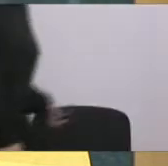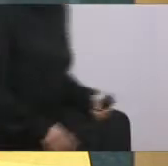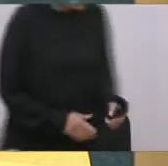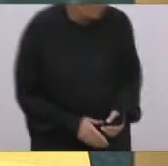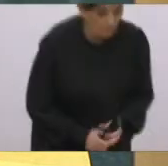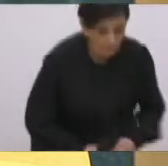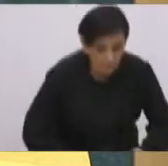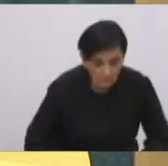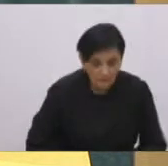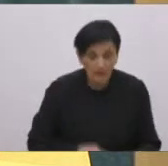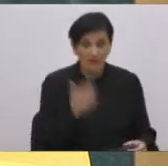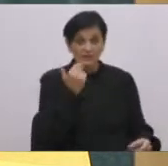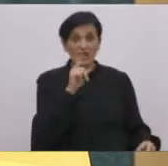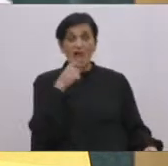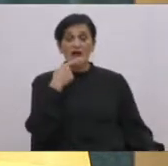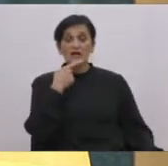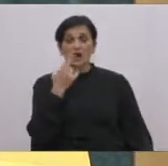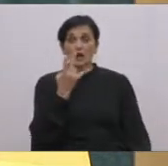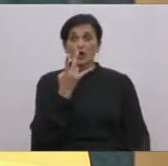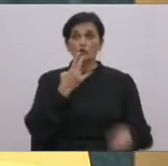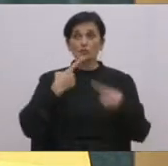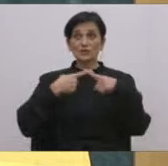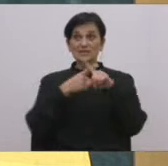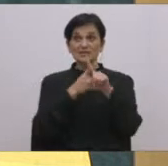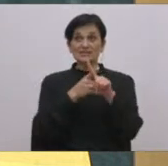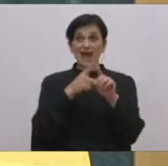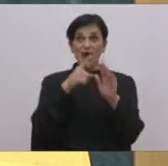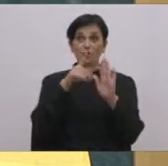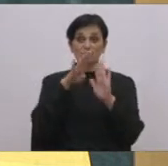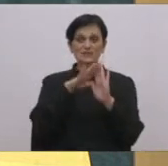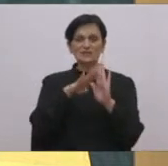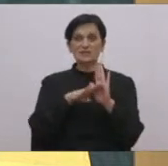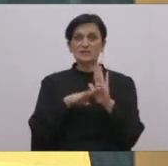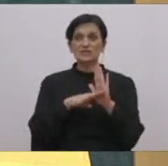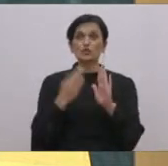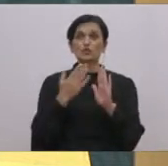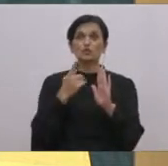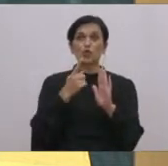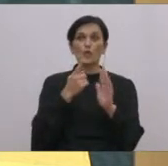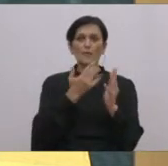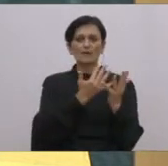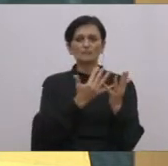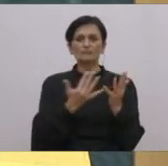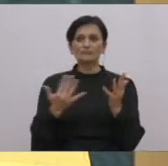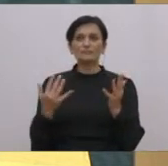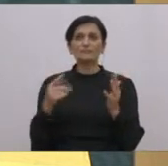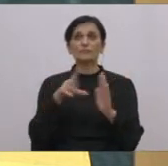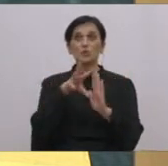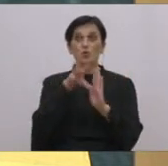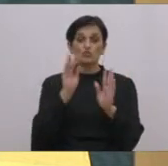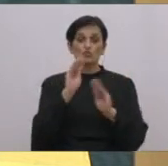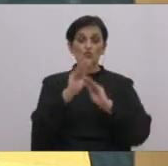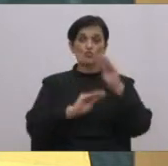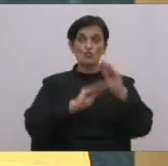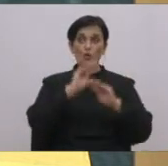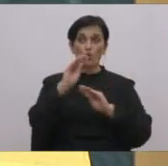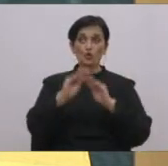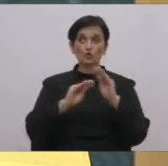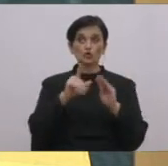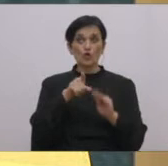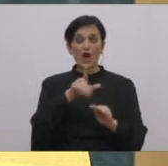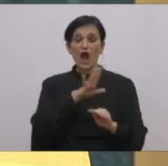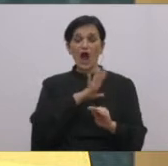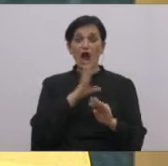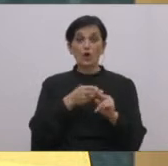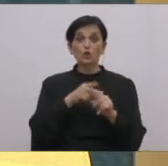unda, is sa inginero sisteme bi romlebits, mtelik shemtkhovebshi moetsqo, vinaidan ariqo, es